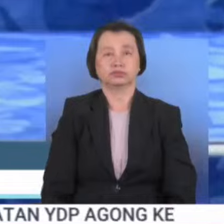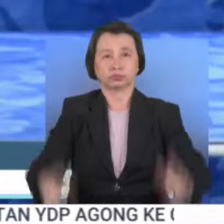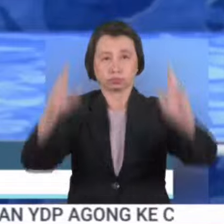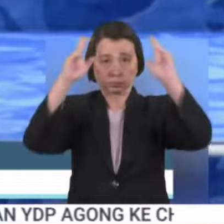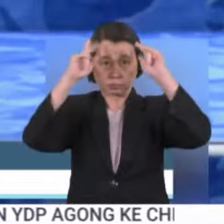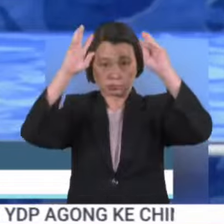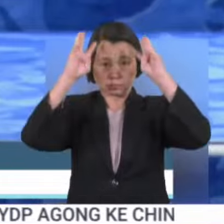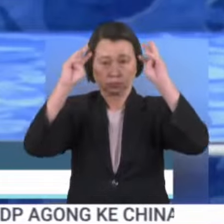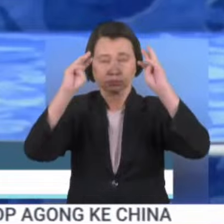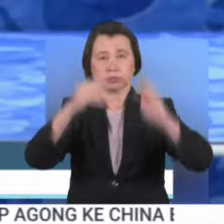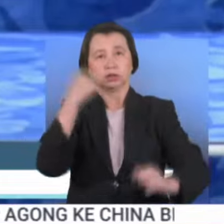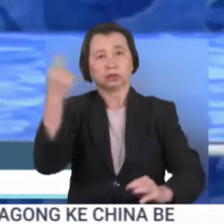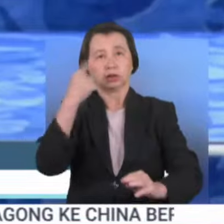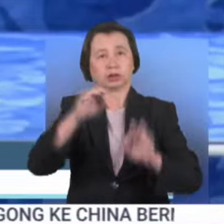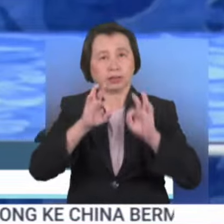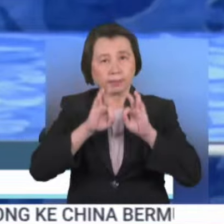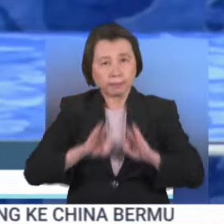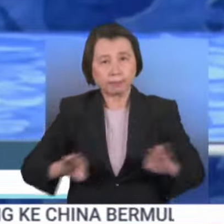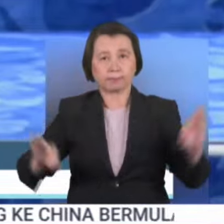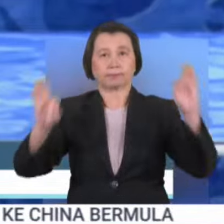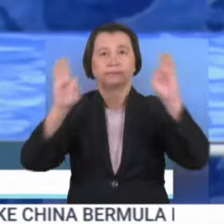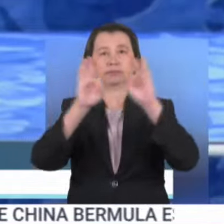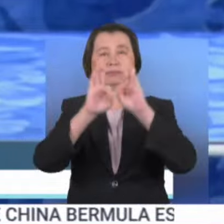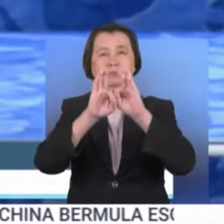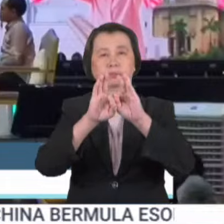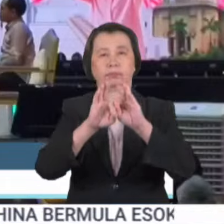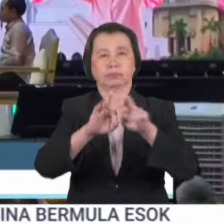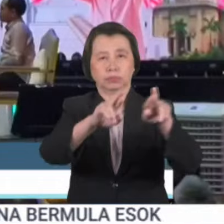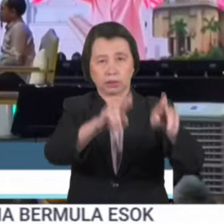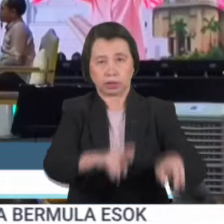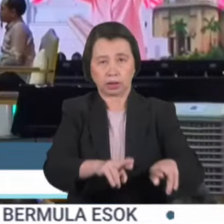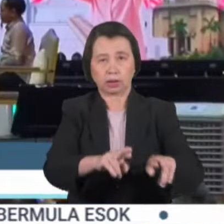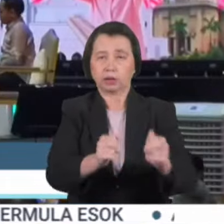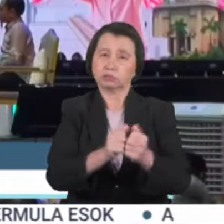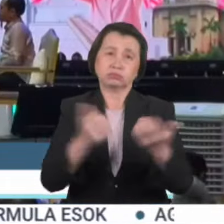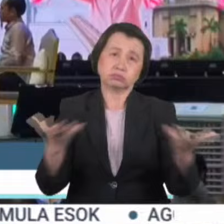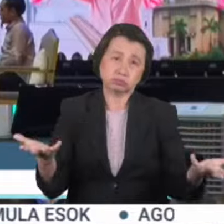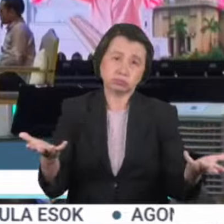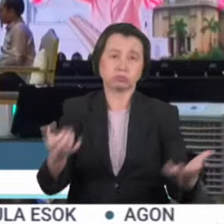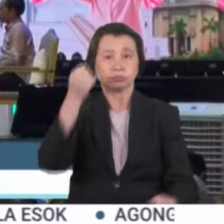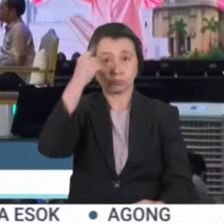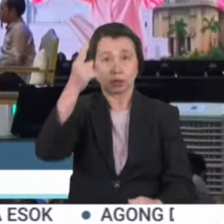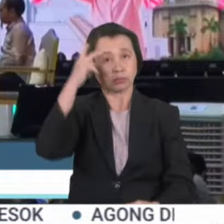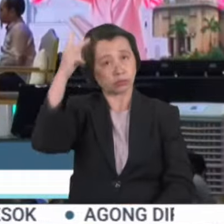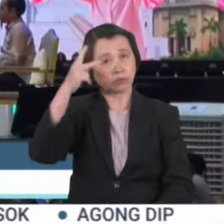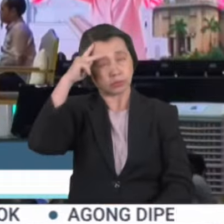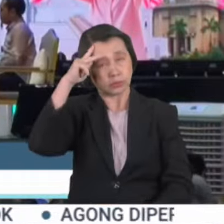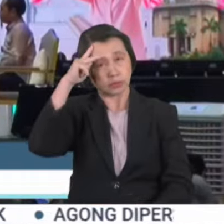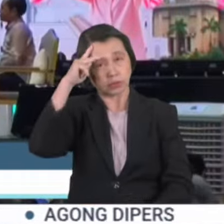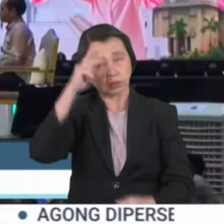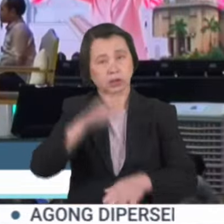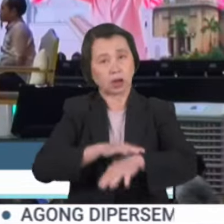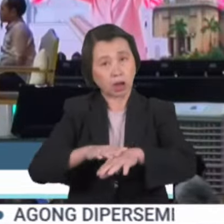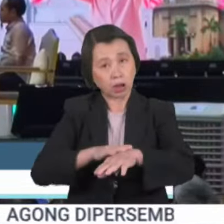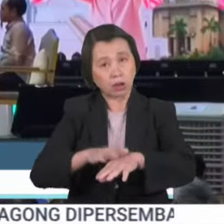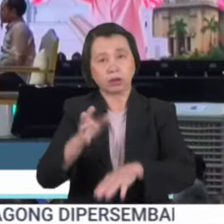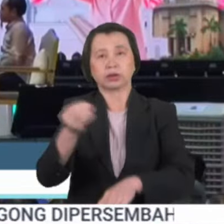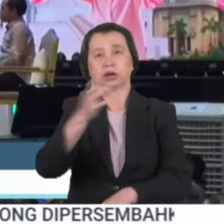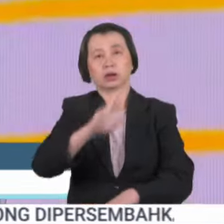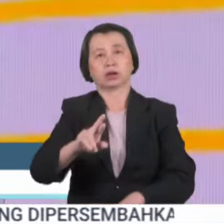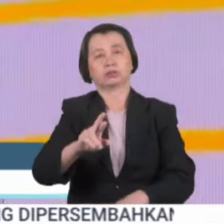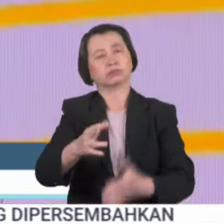Perdana Menteri sentiasa mengutamakan kepentingan rakyat tanpa mengira fahaman politik, kaum dan